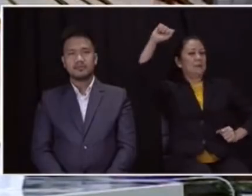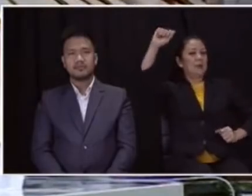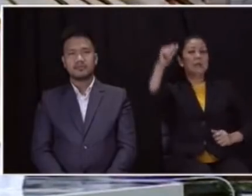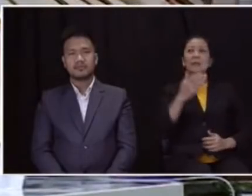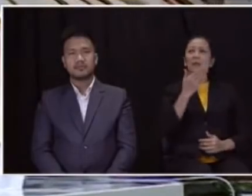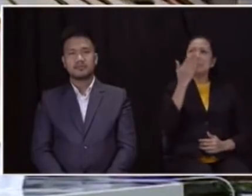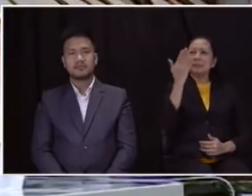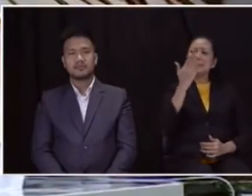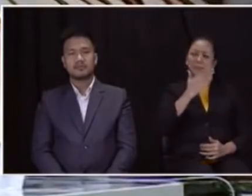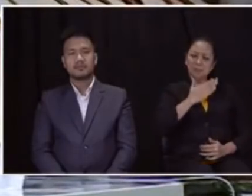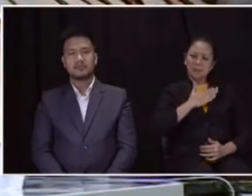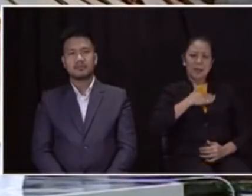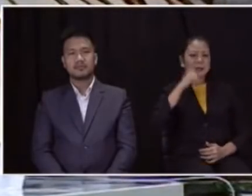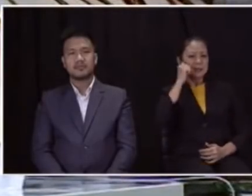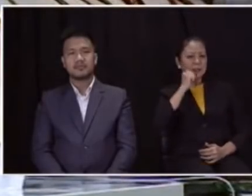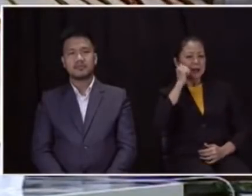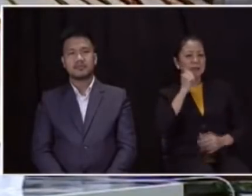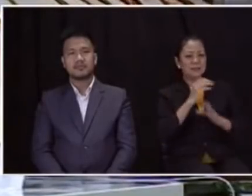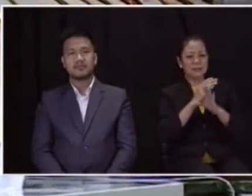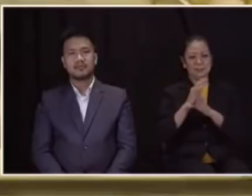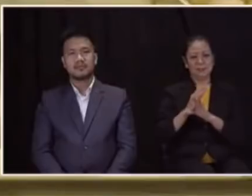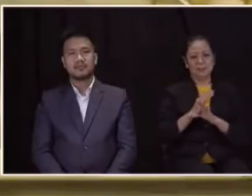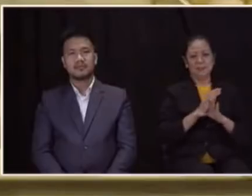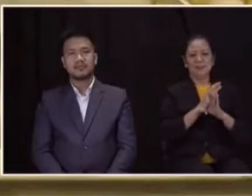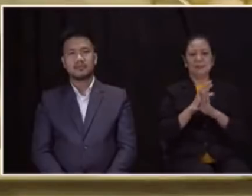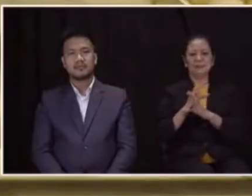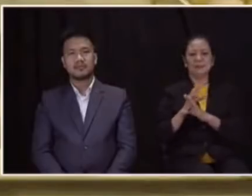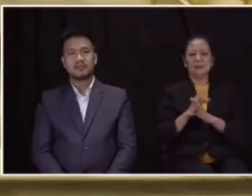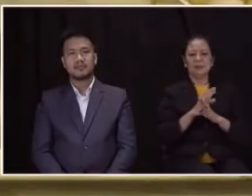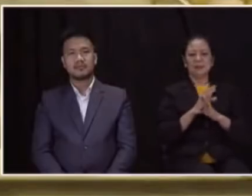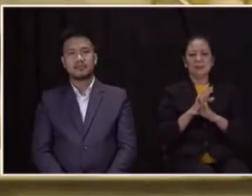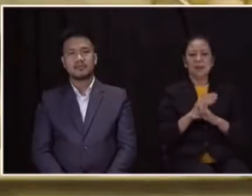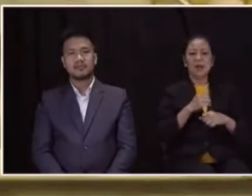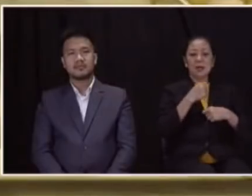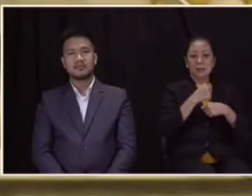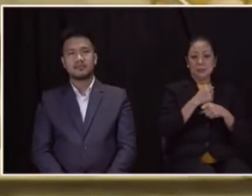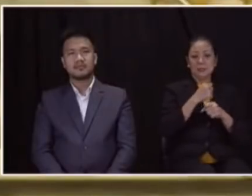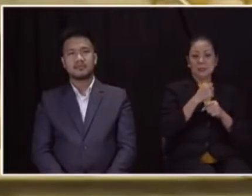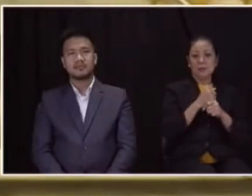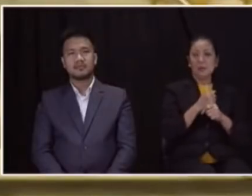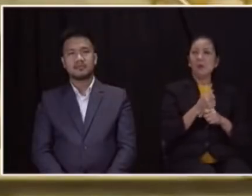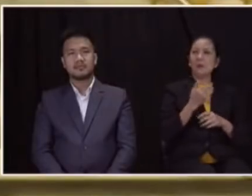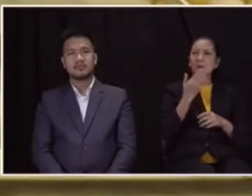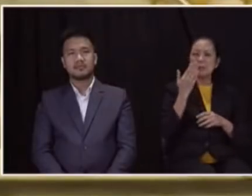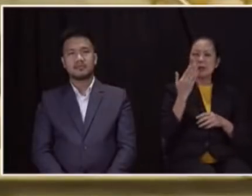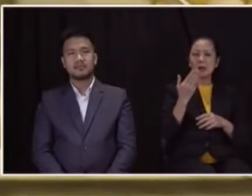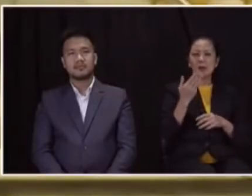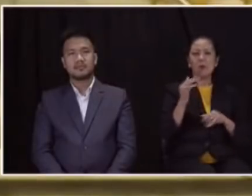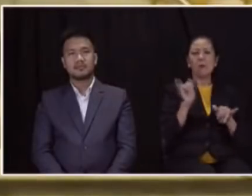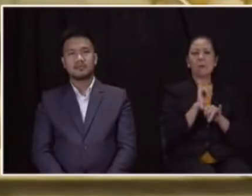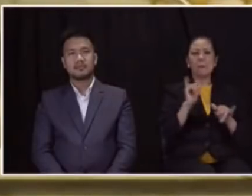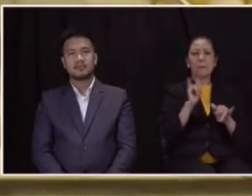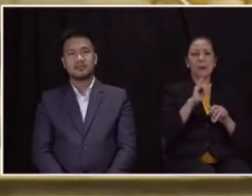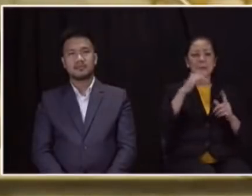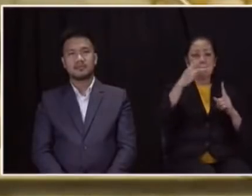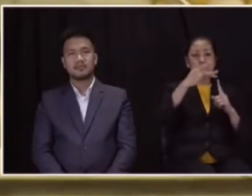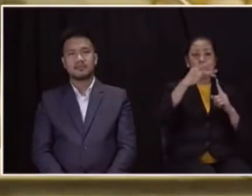sa aki'y laging nag-iingat. Ginawa niya akong parang matulis na